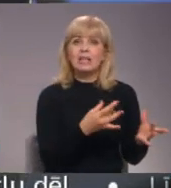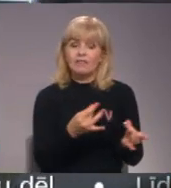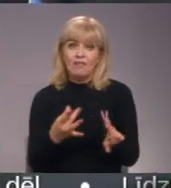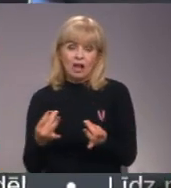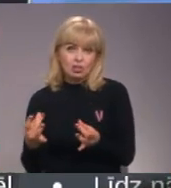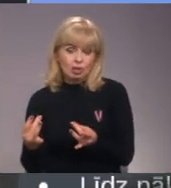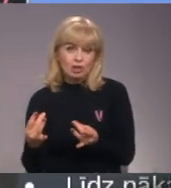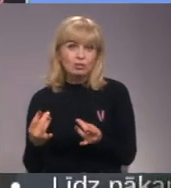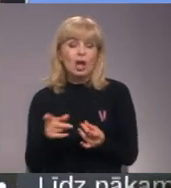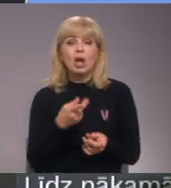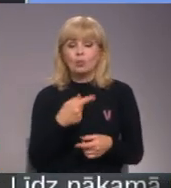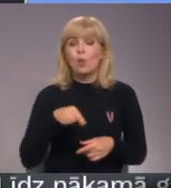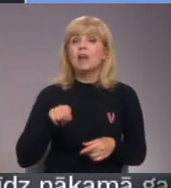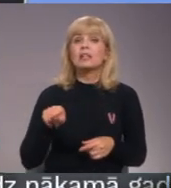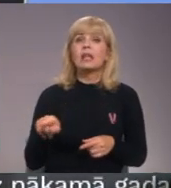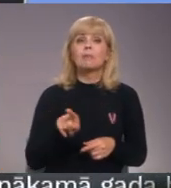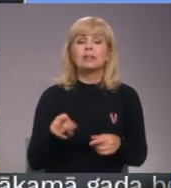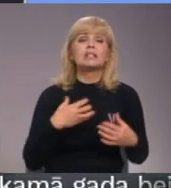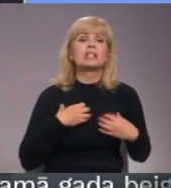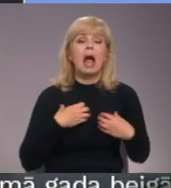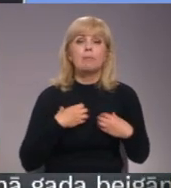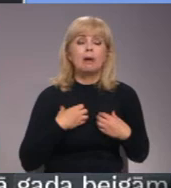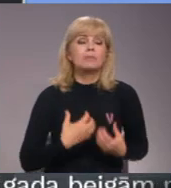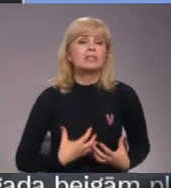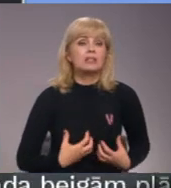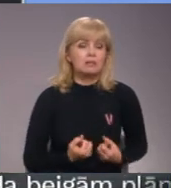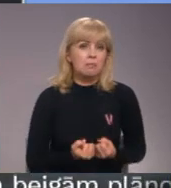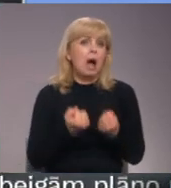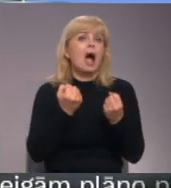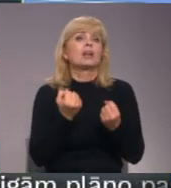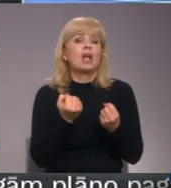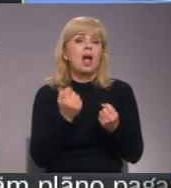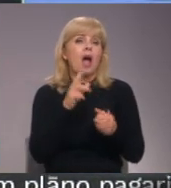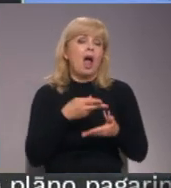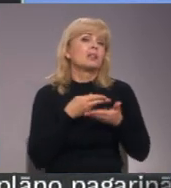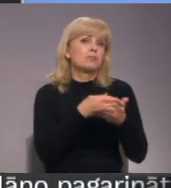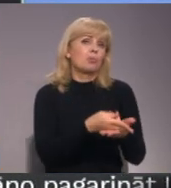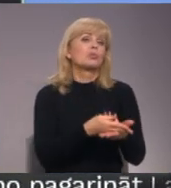nu, kāds no tiem arī saslims tik smagi, ka ir nokļūst slimnīcā vai arī nomirst.